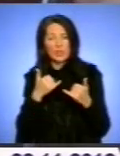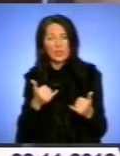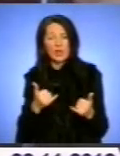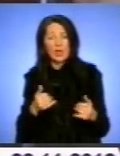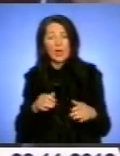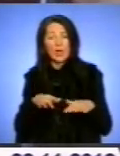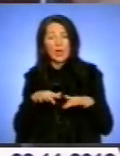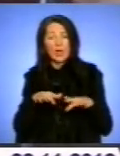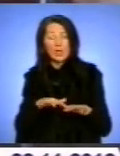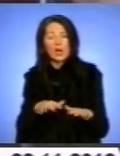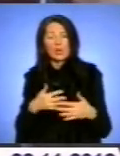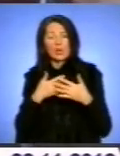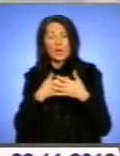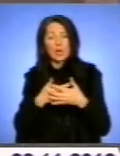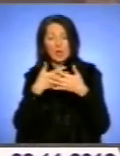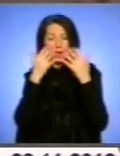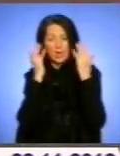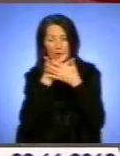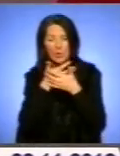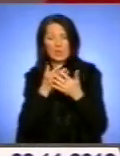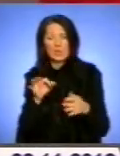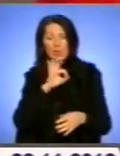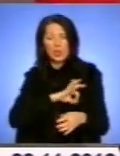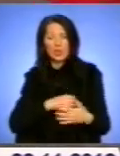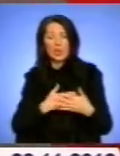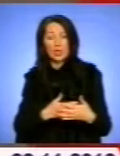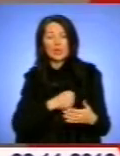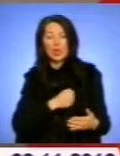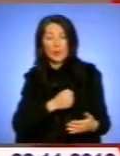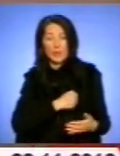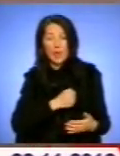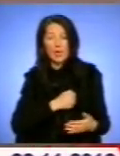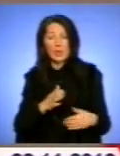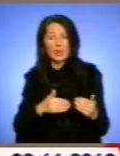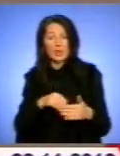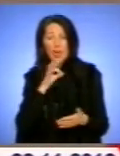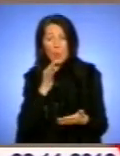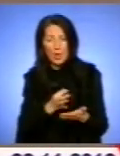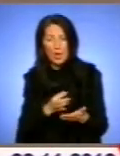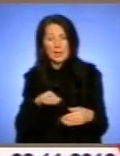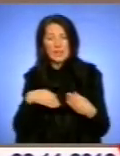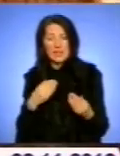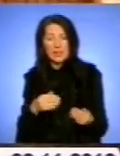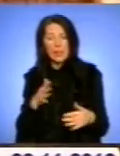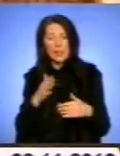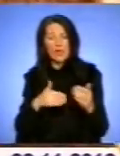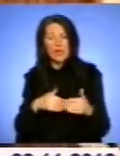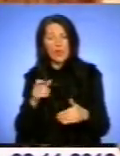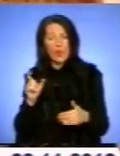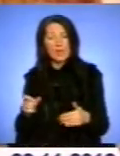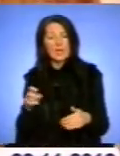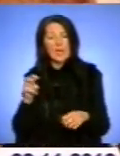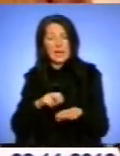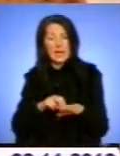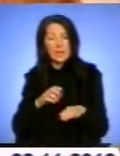реанімації з використанням автоматичного дефібрилятора. Професійні поради під час освоєння цих навиків надаватимуть кваліфіковані лікарі практики,